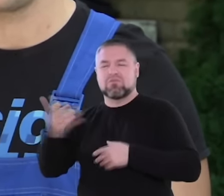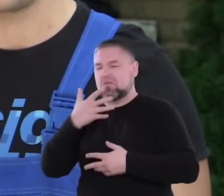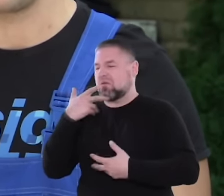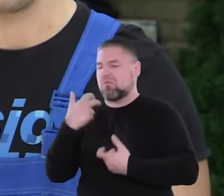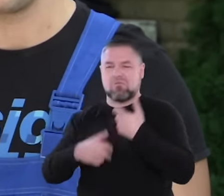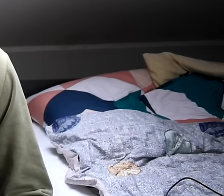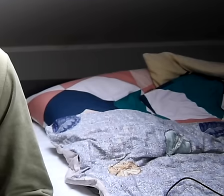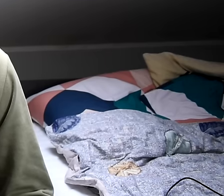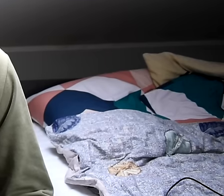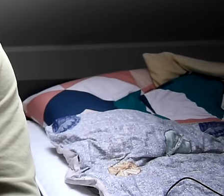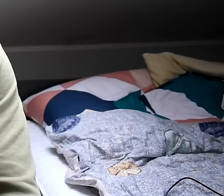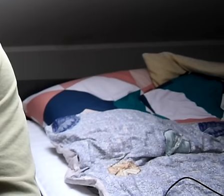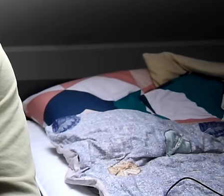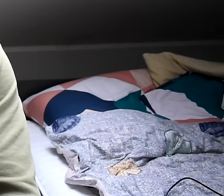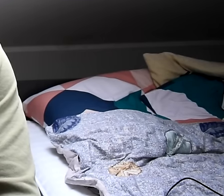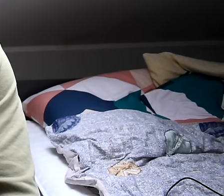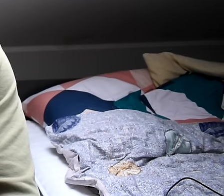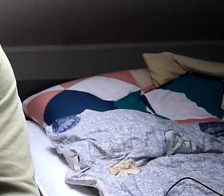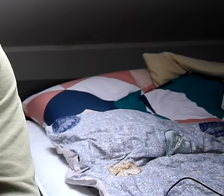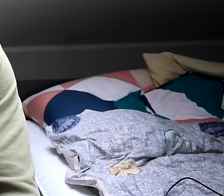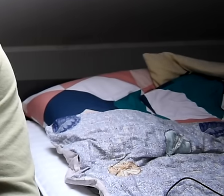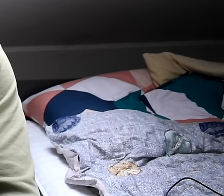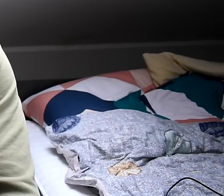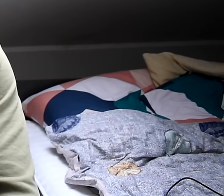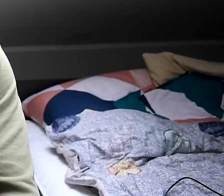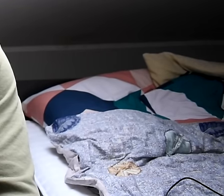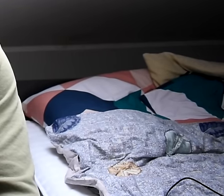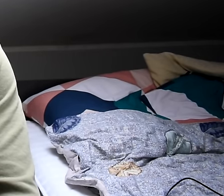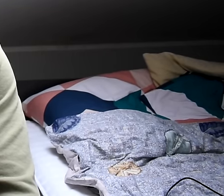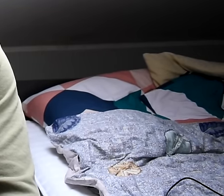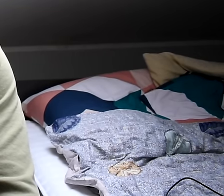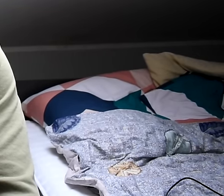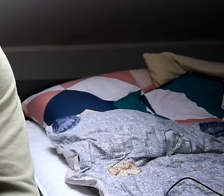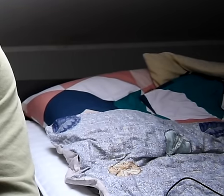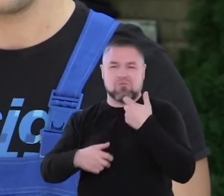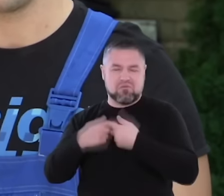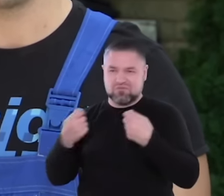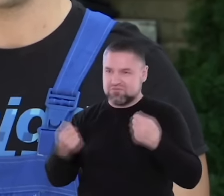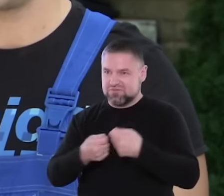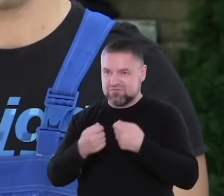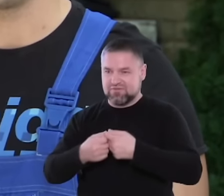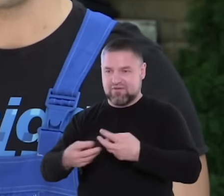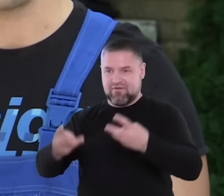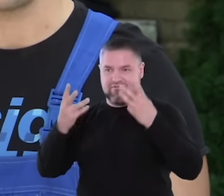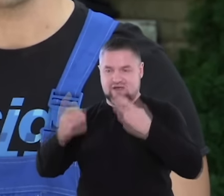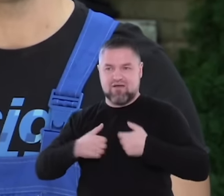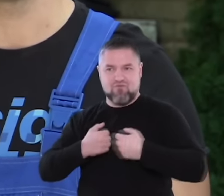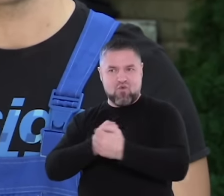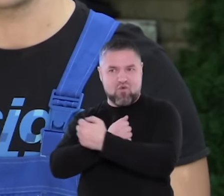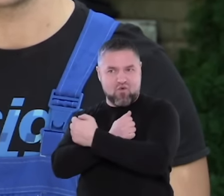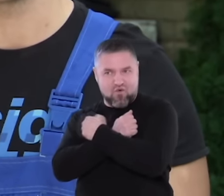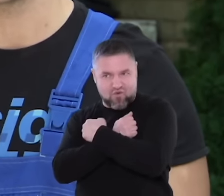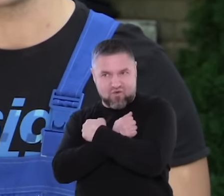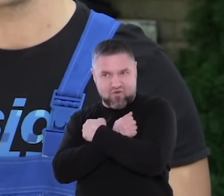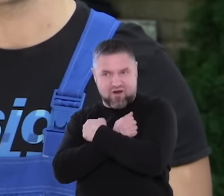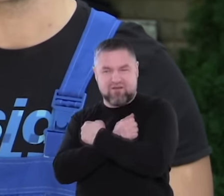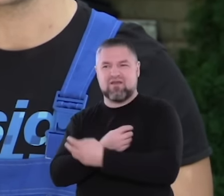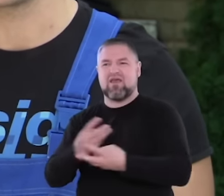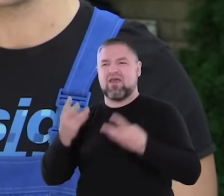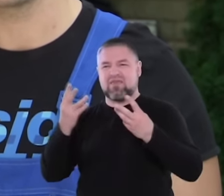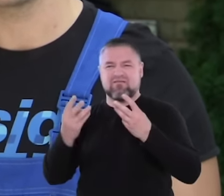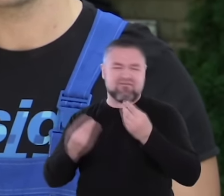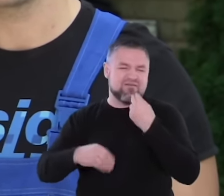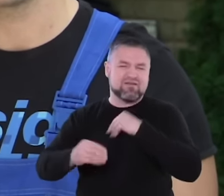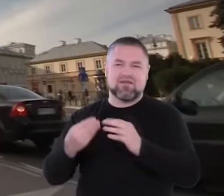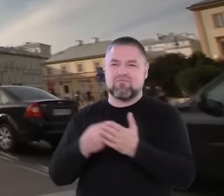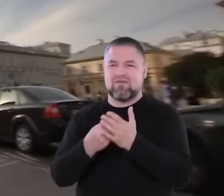nic przeciwko temu. Co? Ale że ludzie w ogóle się na takie coś zgadzają. Ja nie czaję tego. Ważne, żeby ją kochał i wycisnął dla niej jak najwięcej